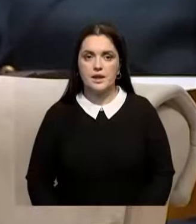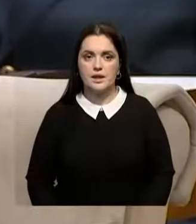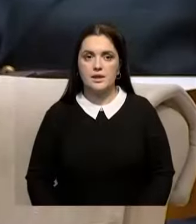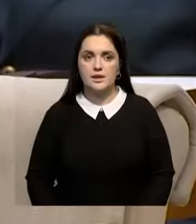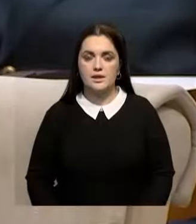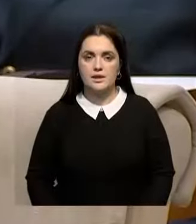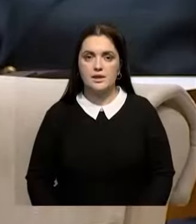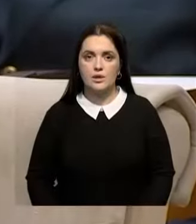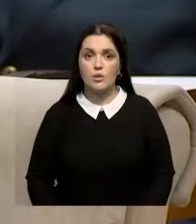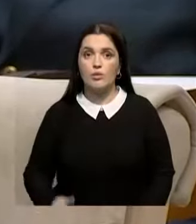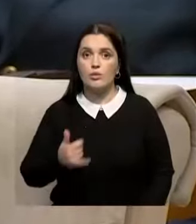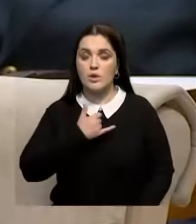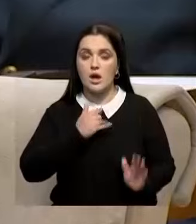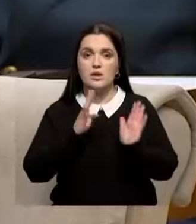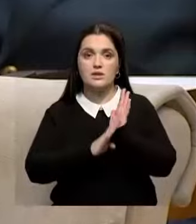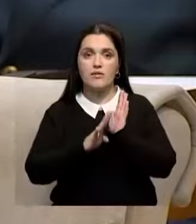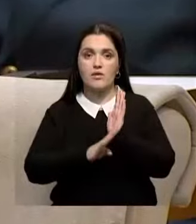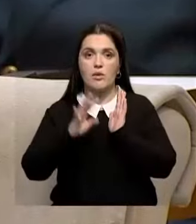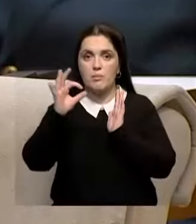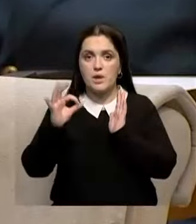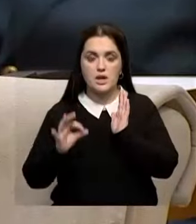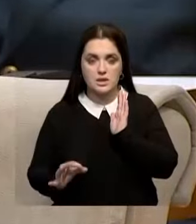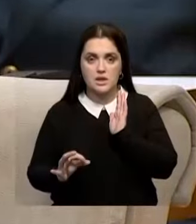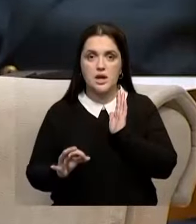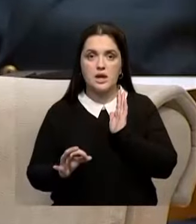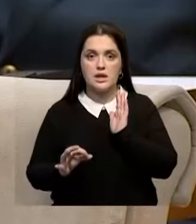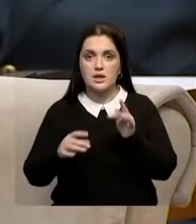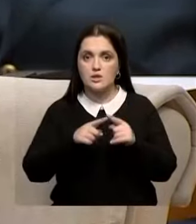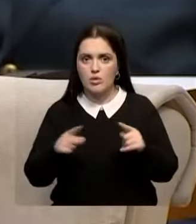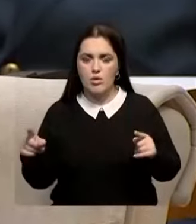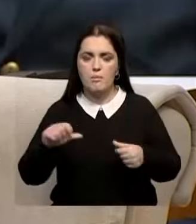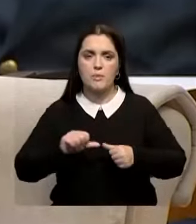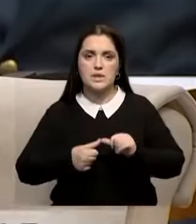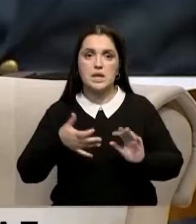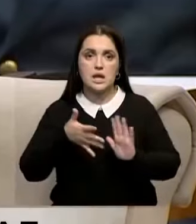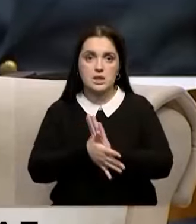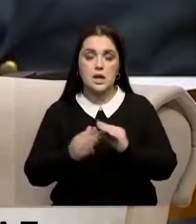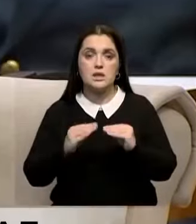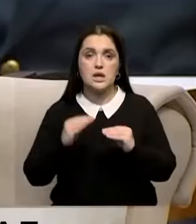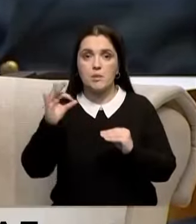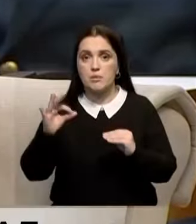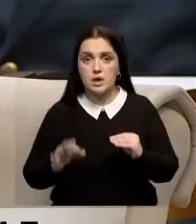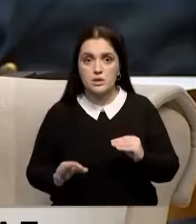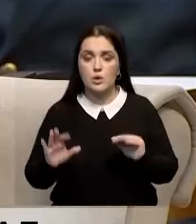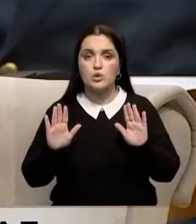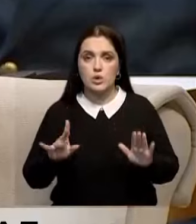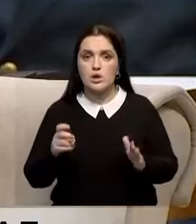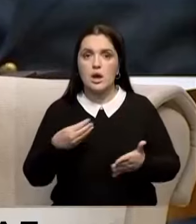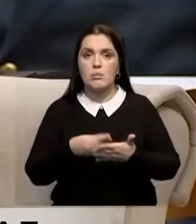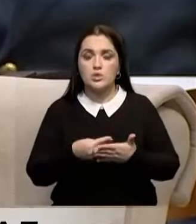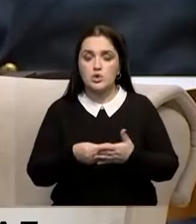возьмем, у нас сегодня 90% это составляет текущие постоянные расходы, менее 10% идет только на бюджет